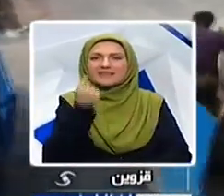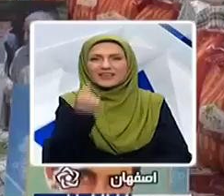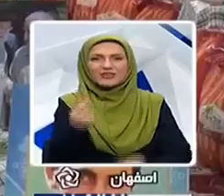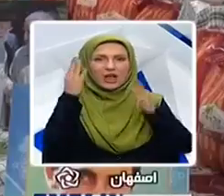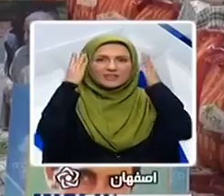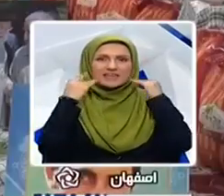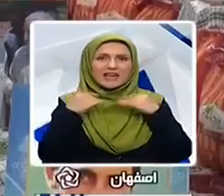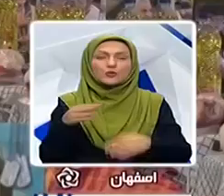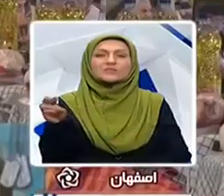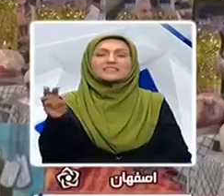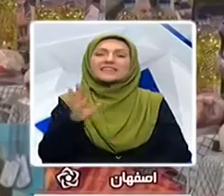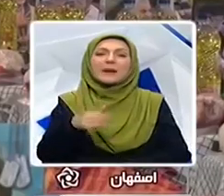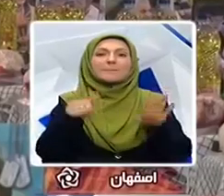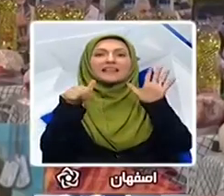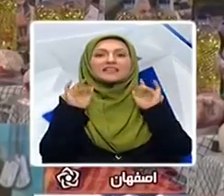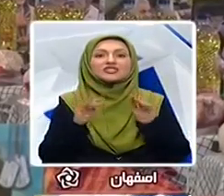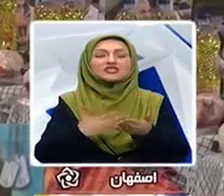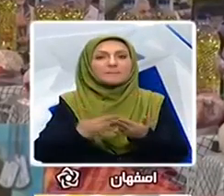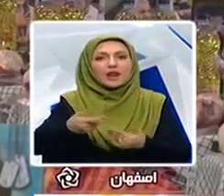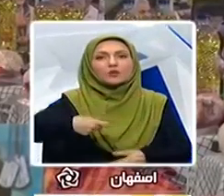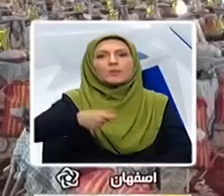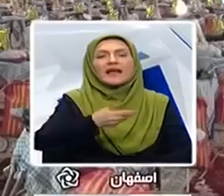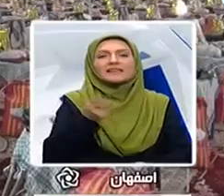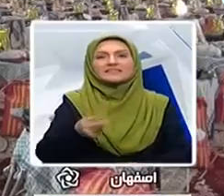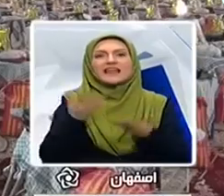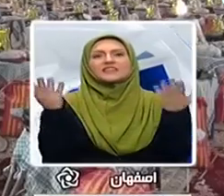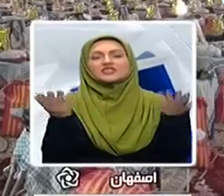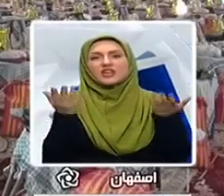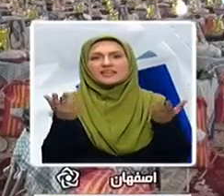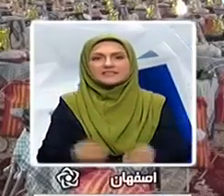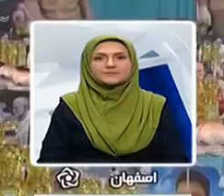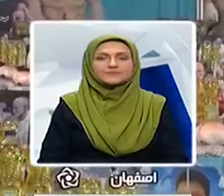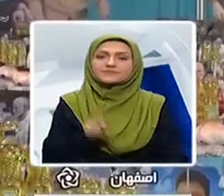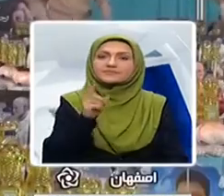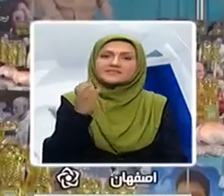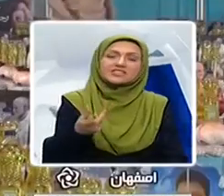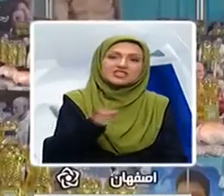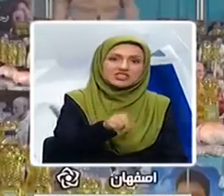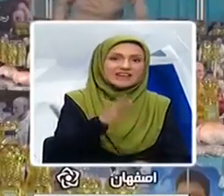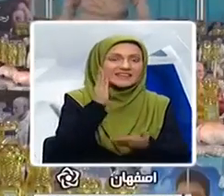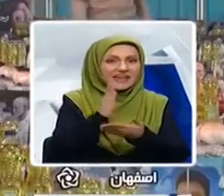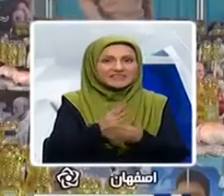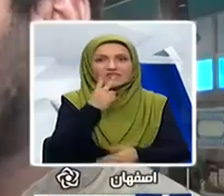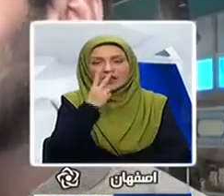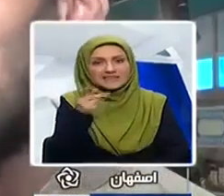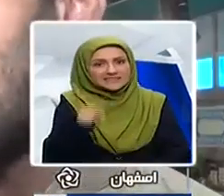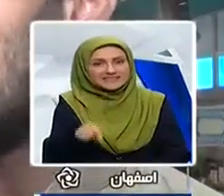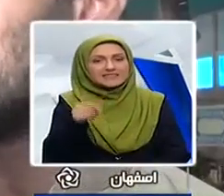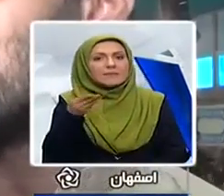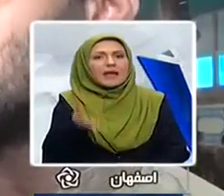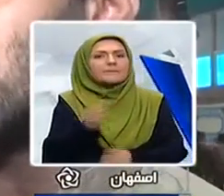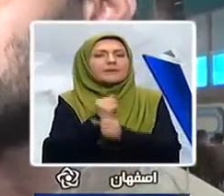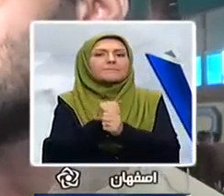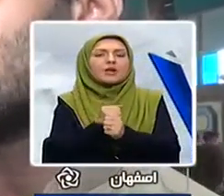هزینه شد. ندای همدلی مردم را در حسینیه شهدای بسیج ناحیه امام صادق اصفهان شاهد بودیم. برنامه همین